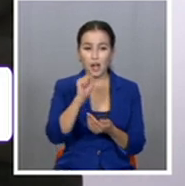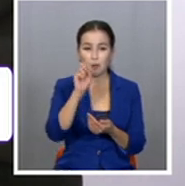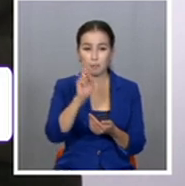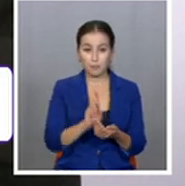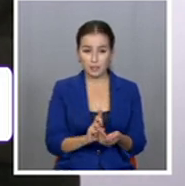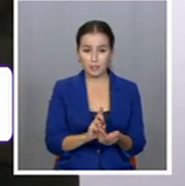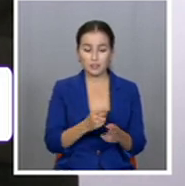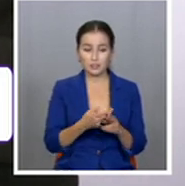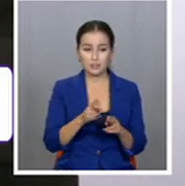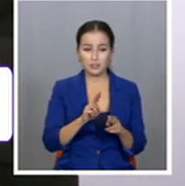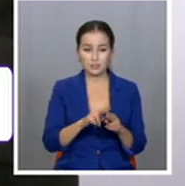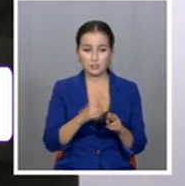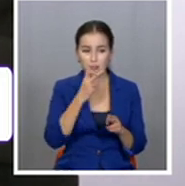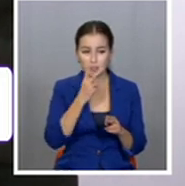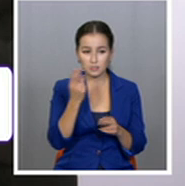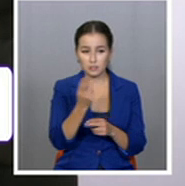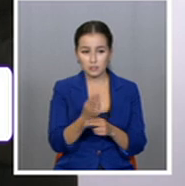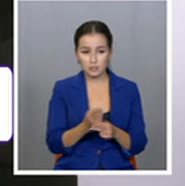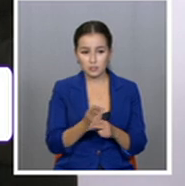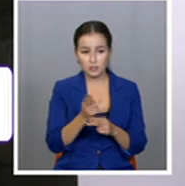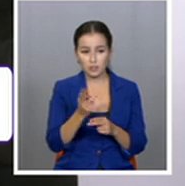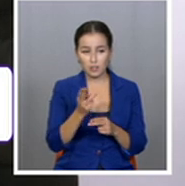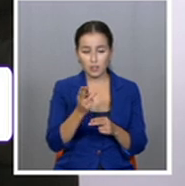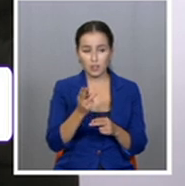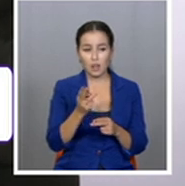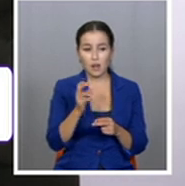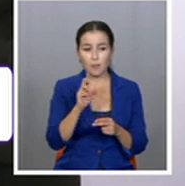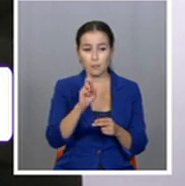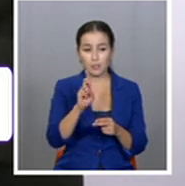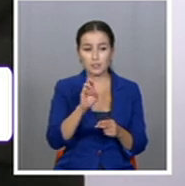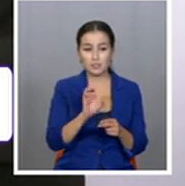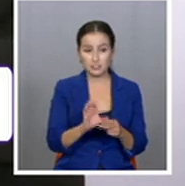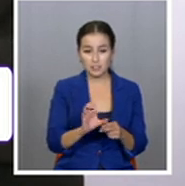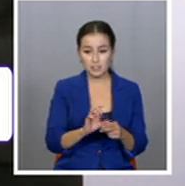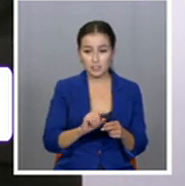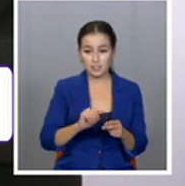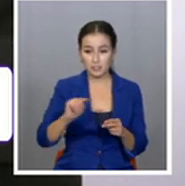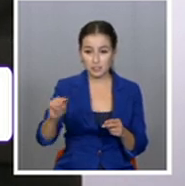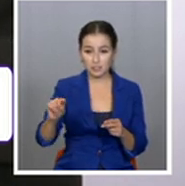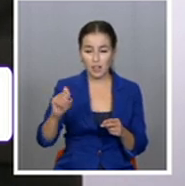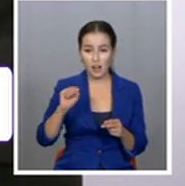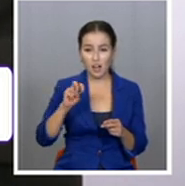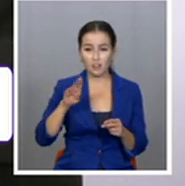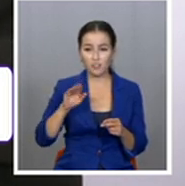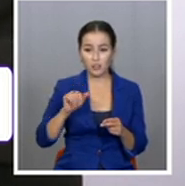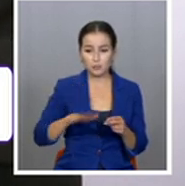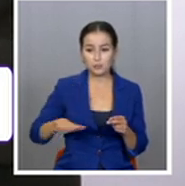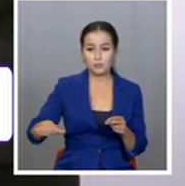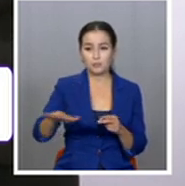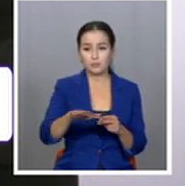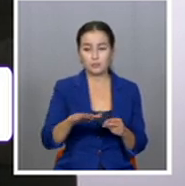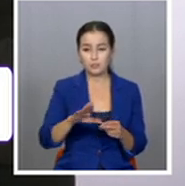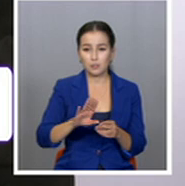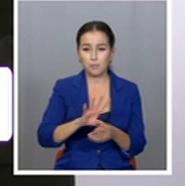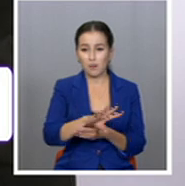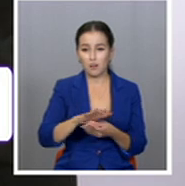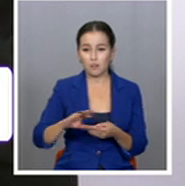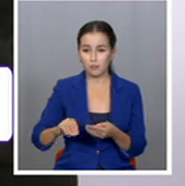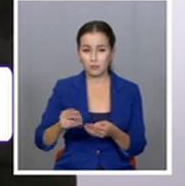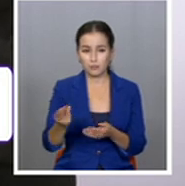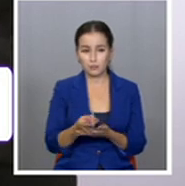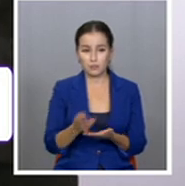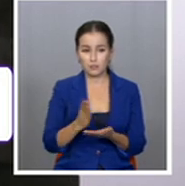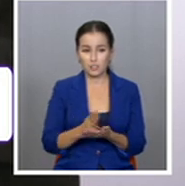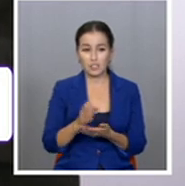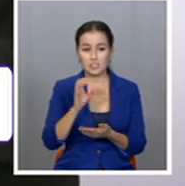альфа жазықтығына жүргізілген көлбеу, ал Б, С осы көлбеудің альфа жазықтығында проекциясы, және С